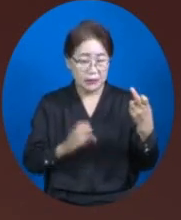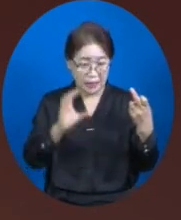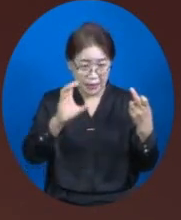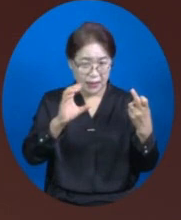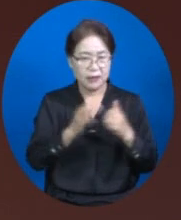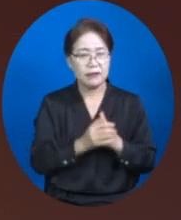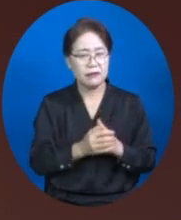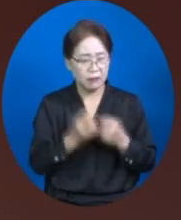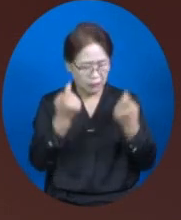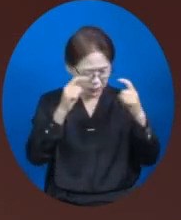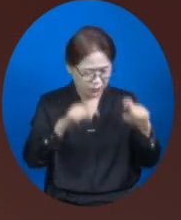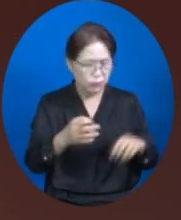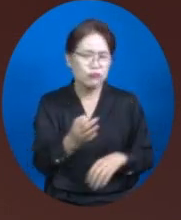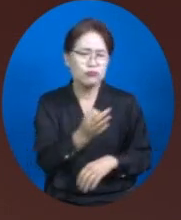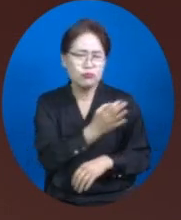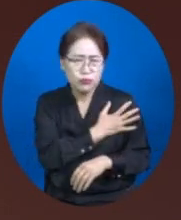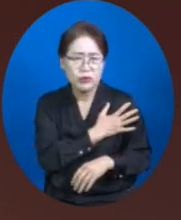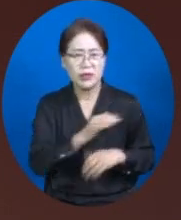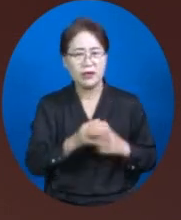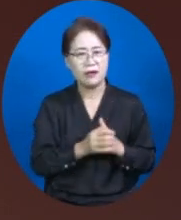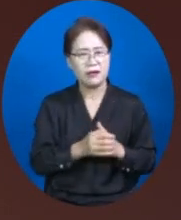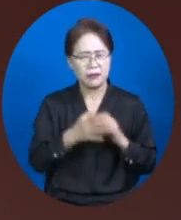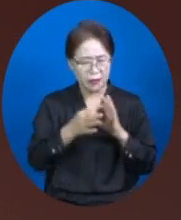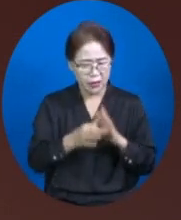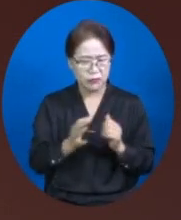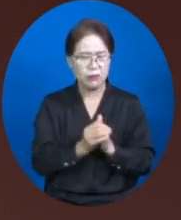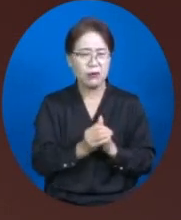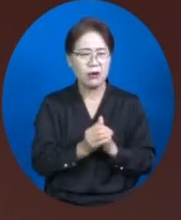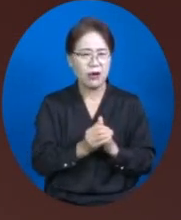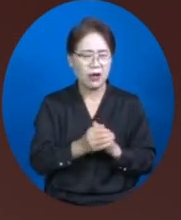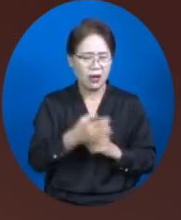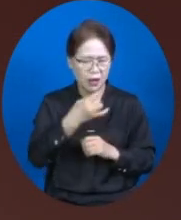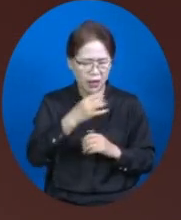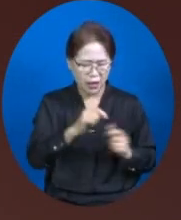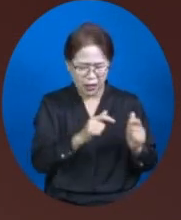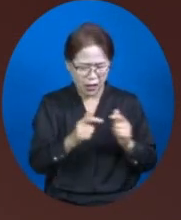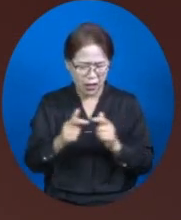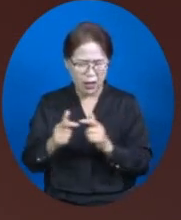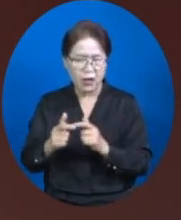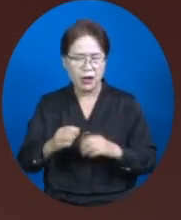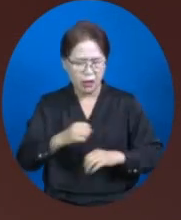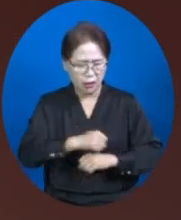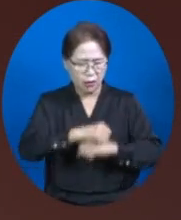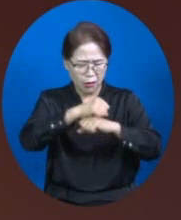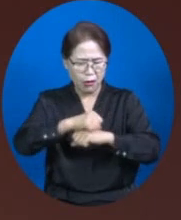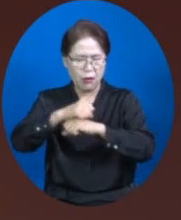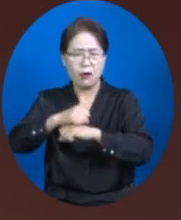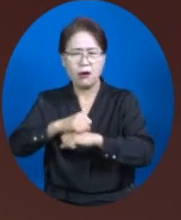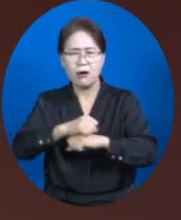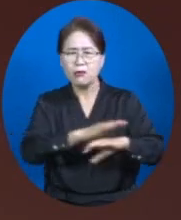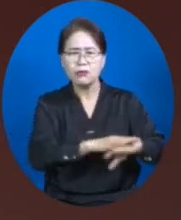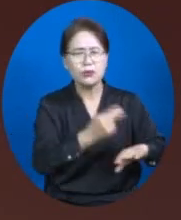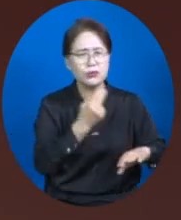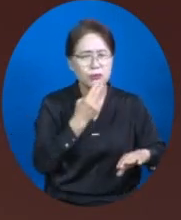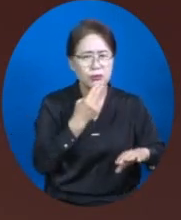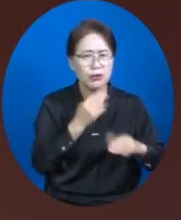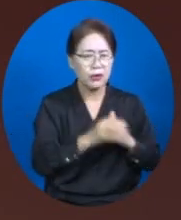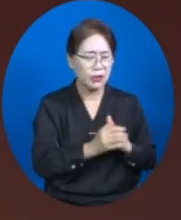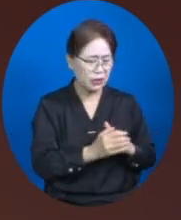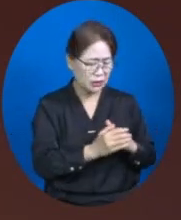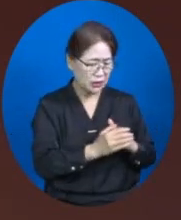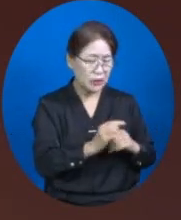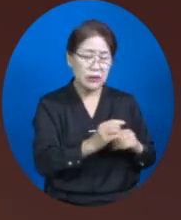나오잖아요이 부자는요 계속되는 풍년으로 인해서 곡식을 쌓아둘 곳이 없어서 기존의